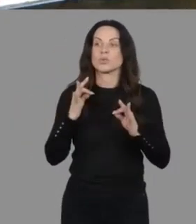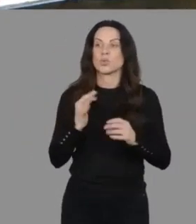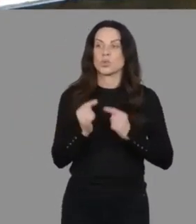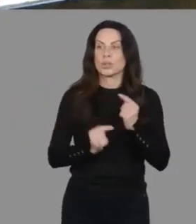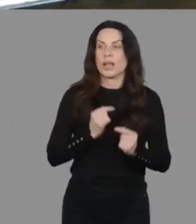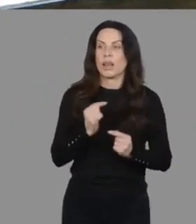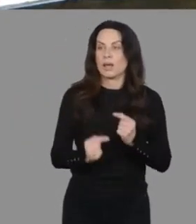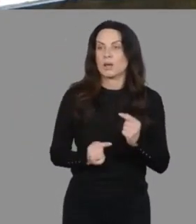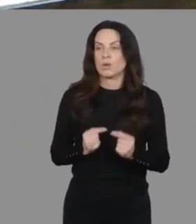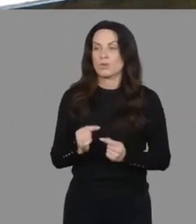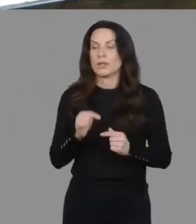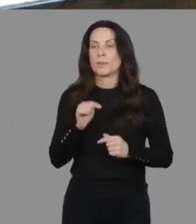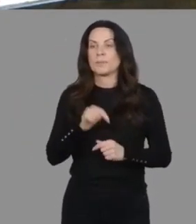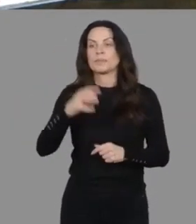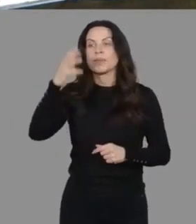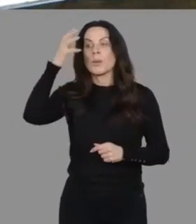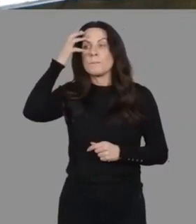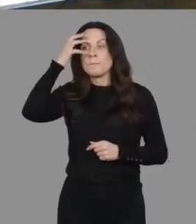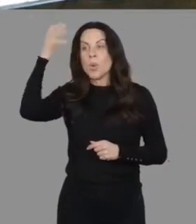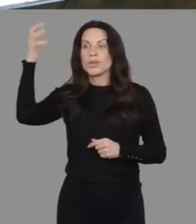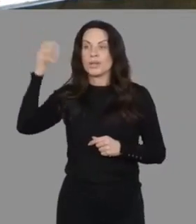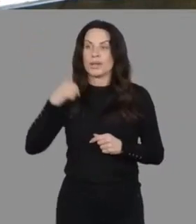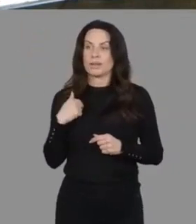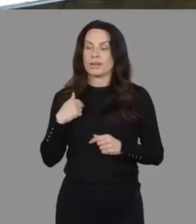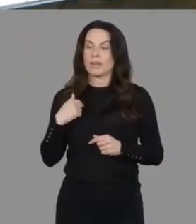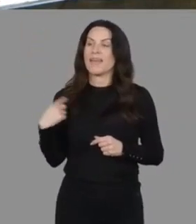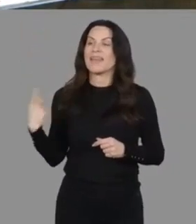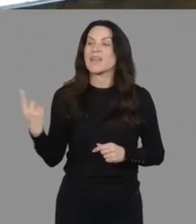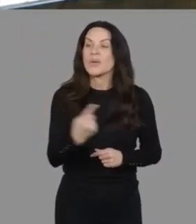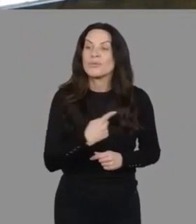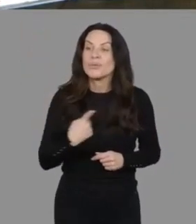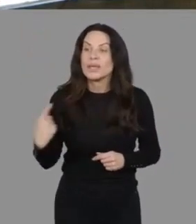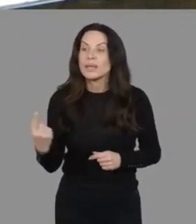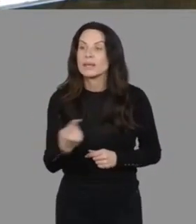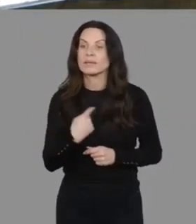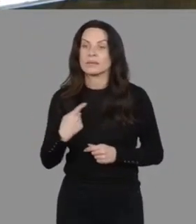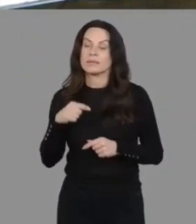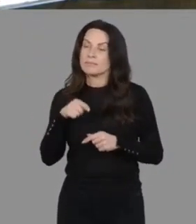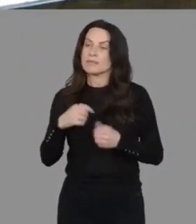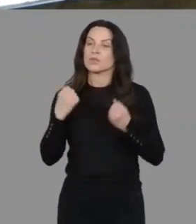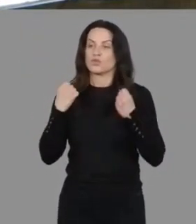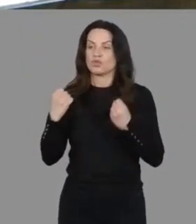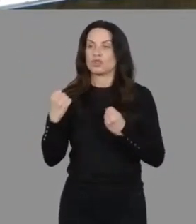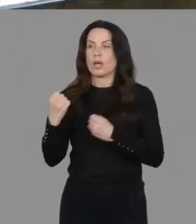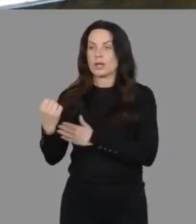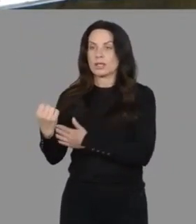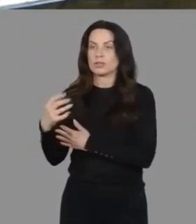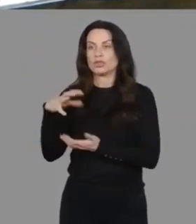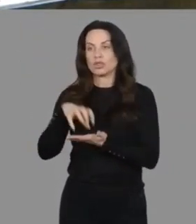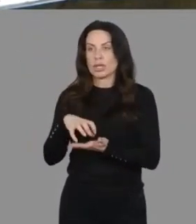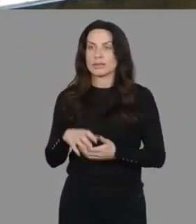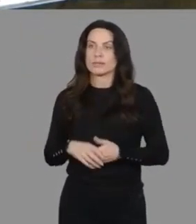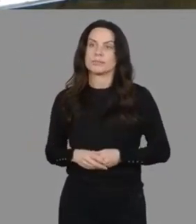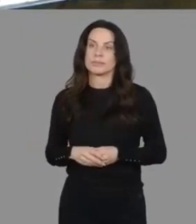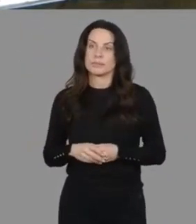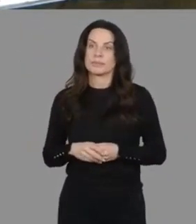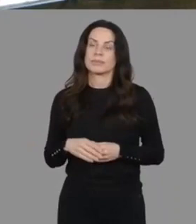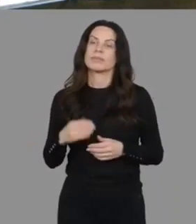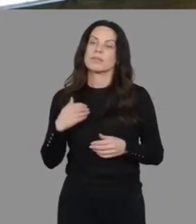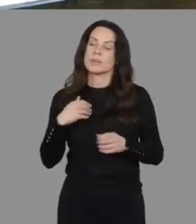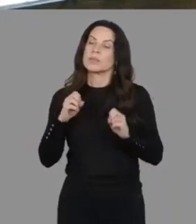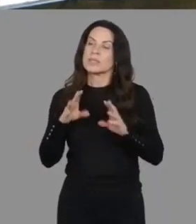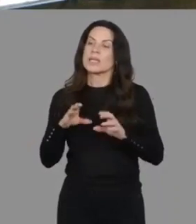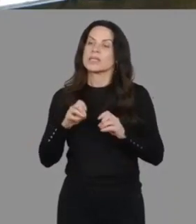München, wir sind eine starke Stadt. Wir haben zum sehr, sehr großen